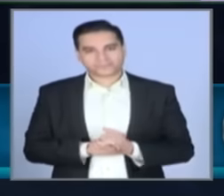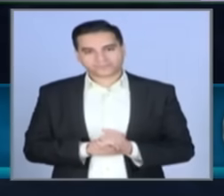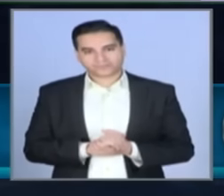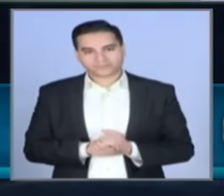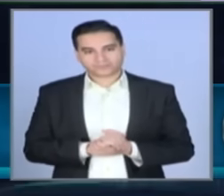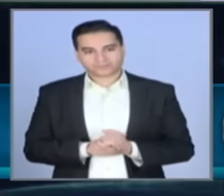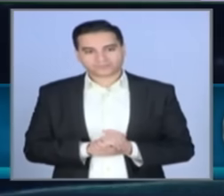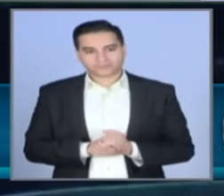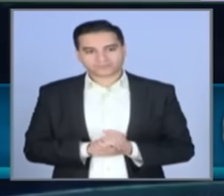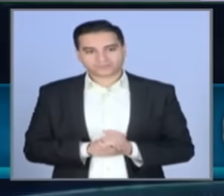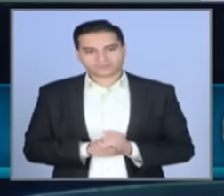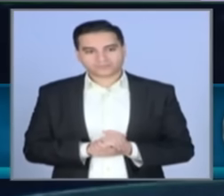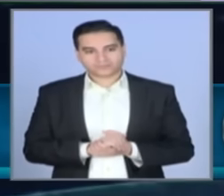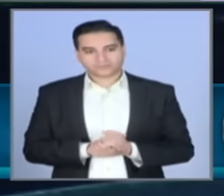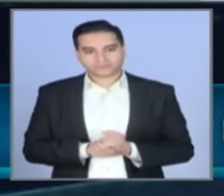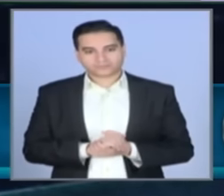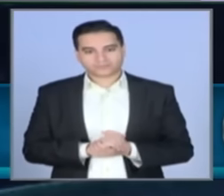6 يساوي كام؟